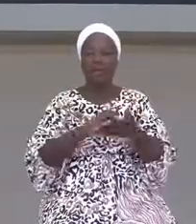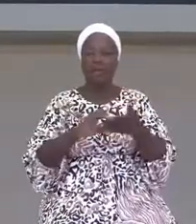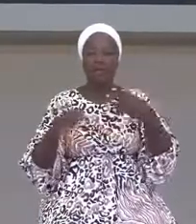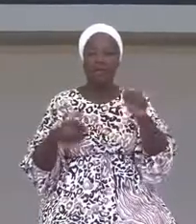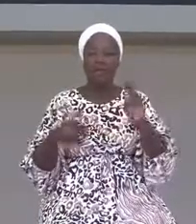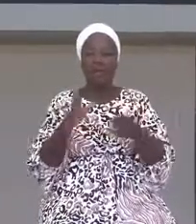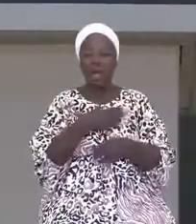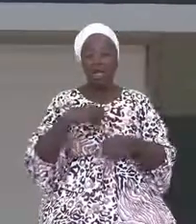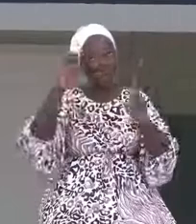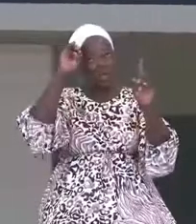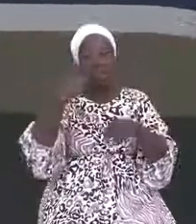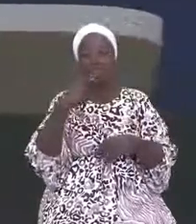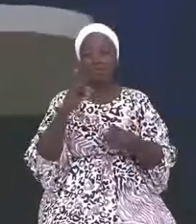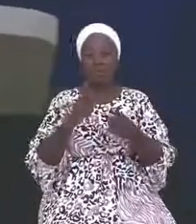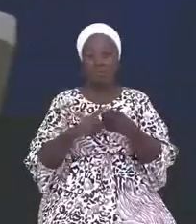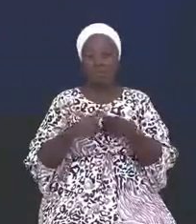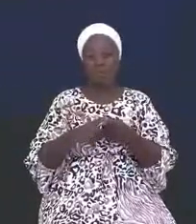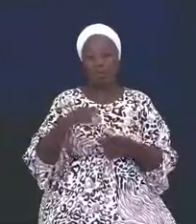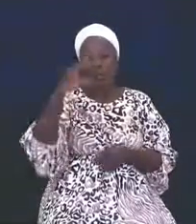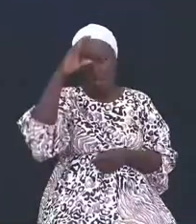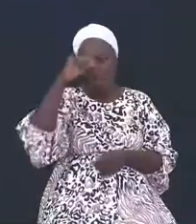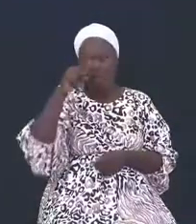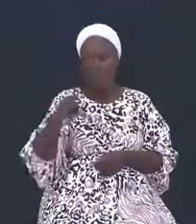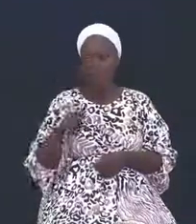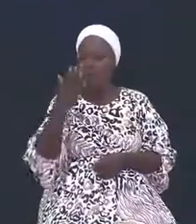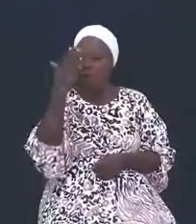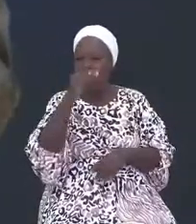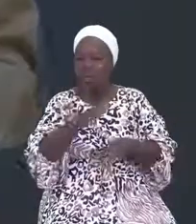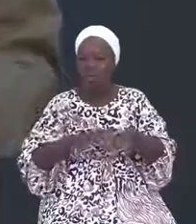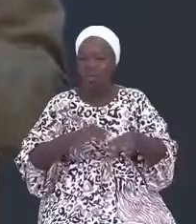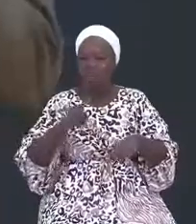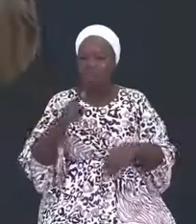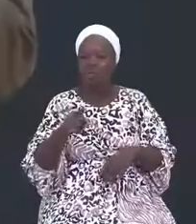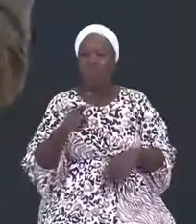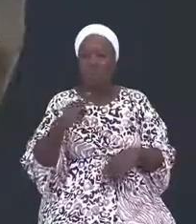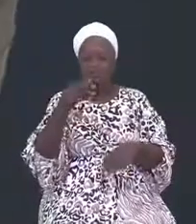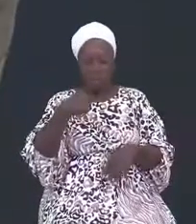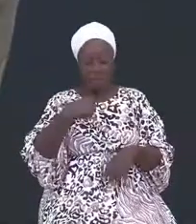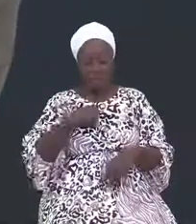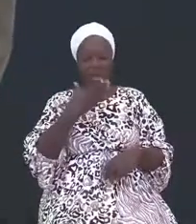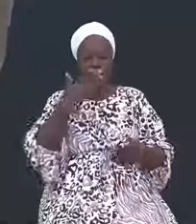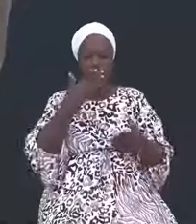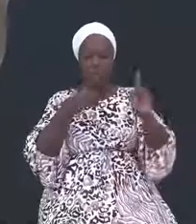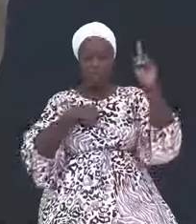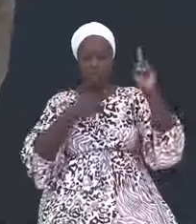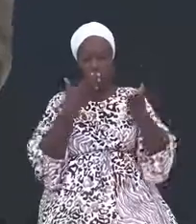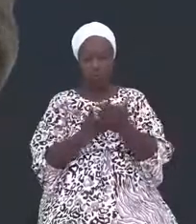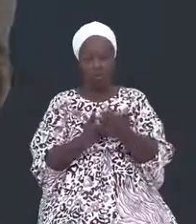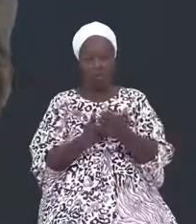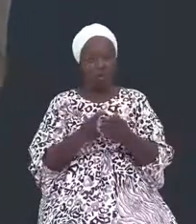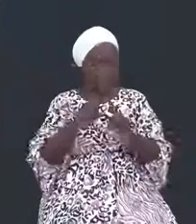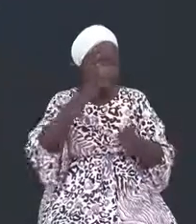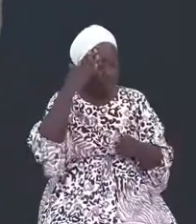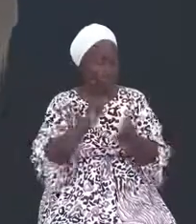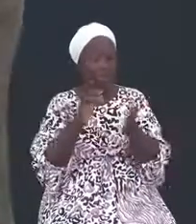lui répondit, pourquoi m'interroges-tu sur ce qui est bon? Nous savons que Jésus est bon. Nous savons